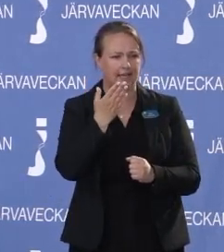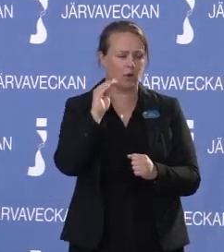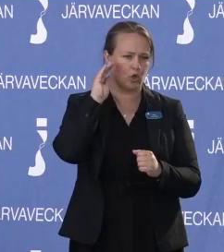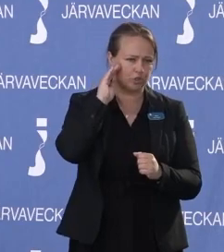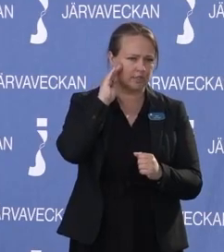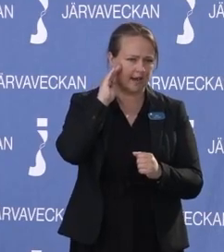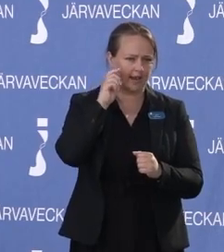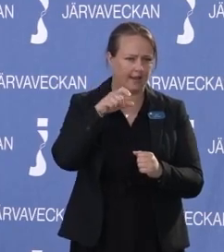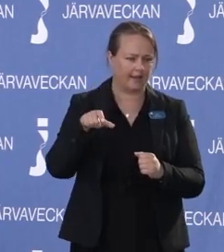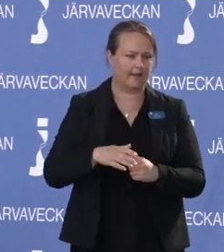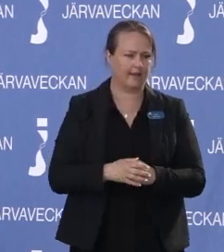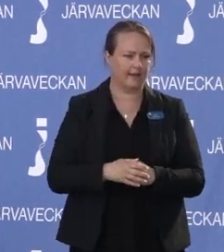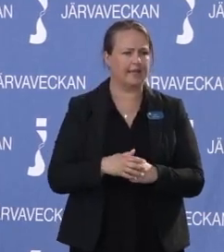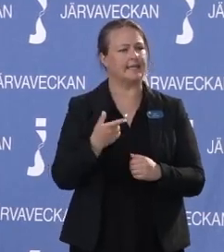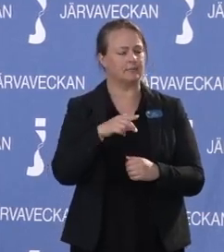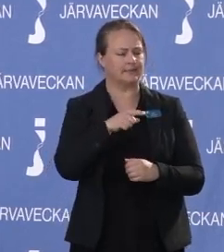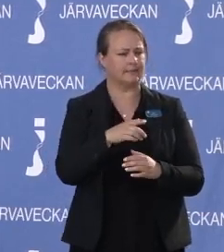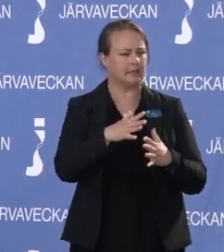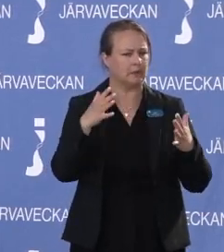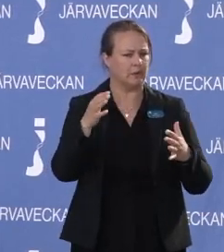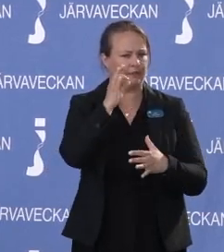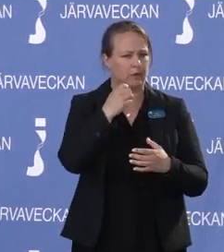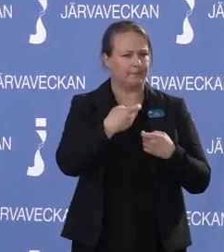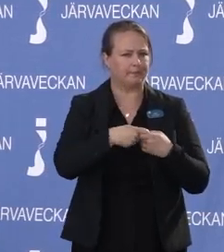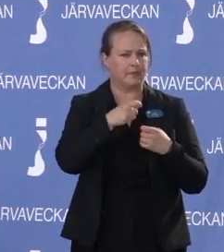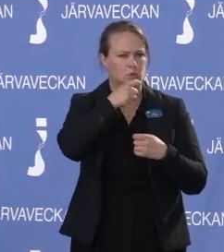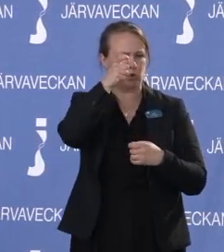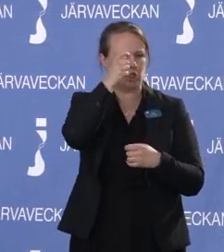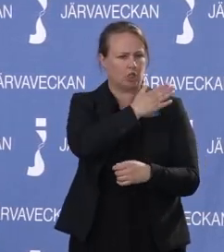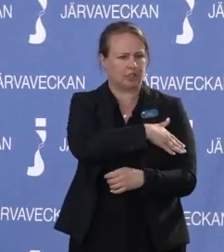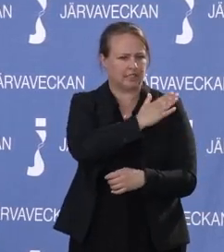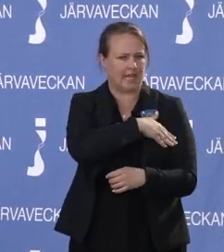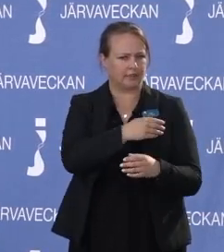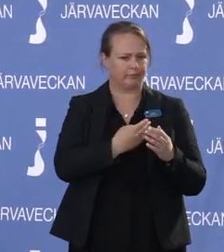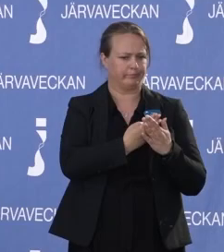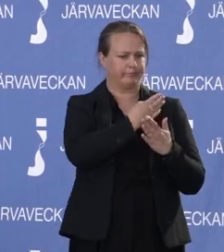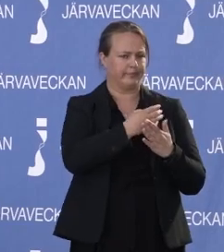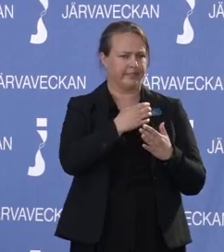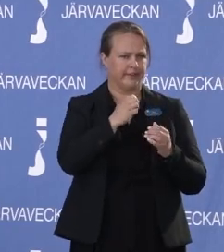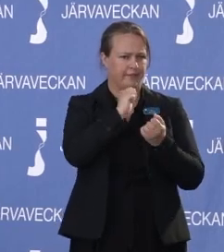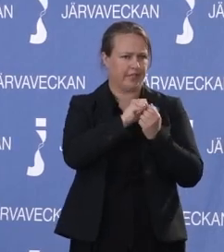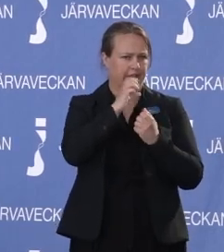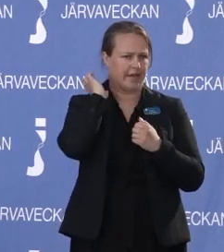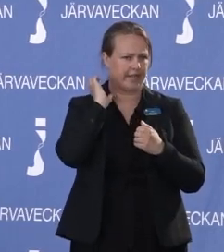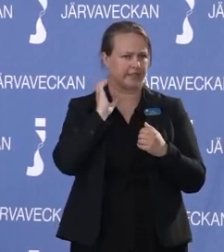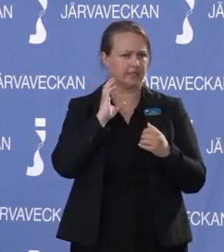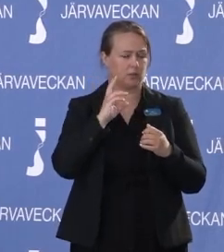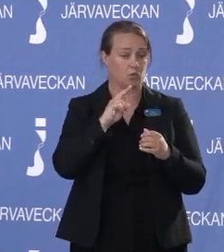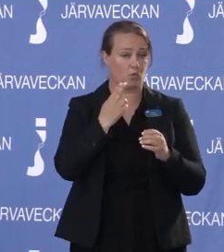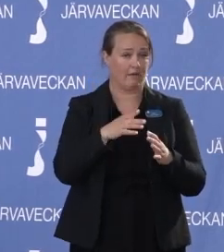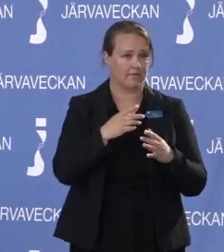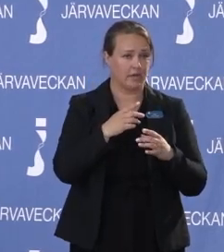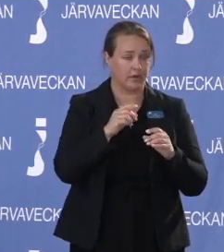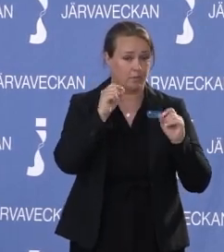sådär. Den här stora frågan med socialtjänsten som kom i vintras och som väckte uppmärksamhet över hela världen. Hur rapporterade ni kring